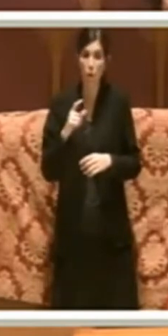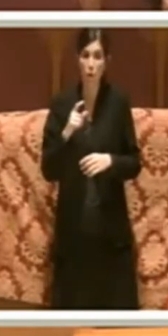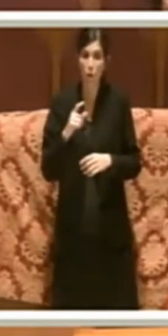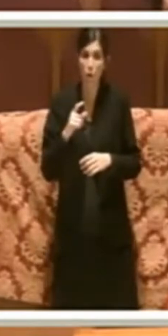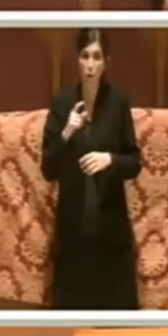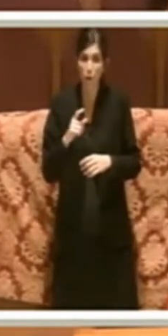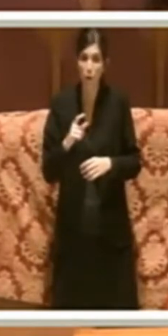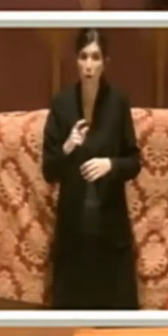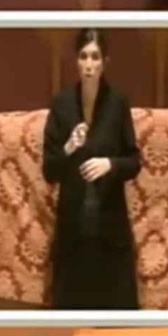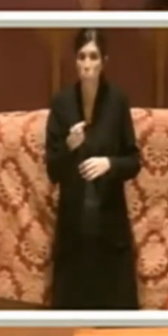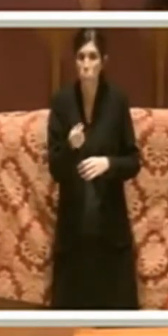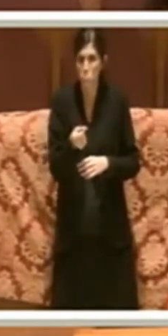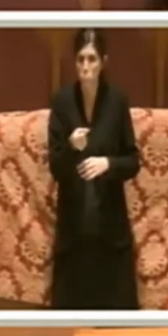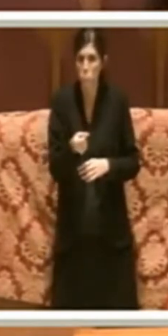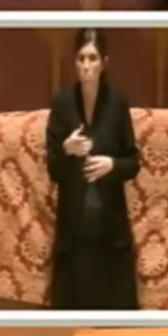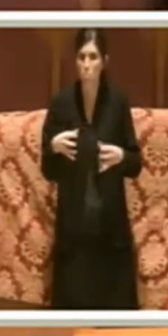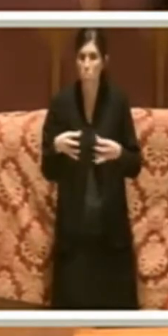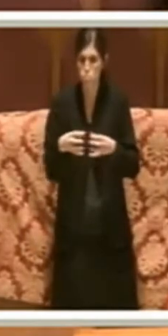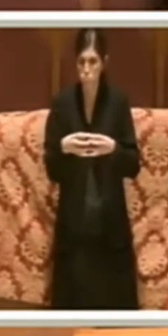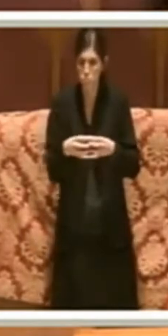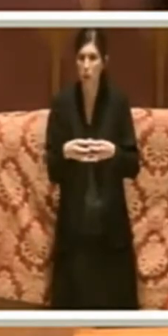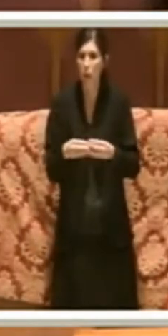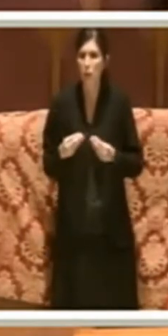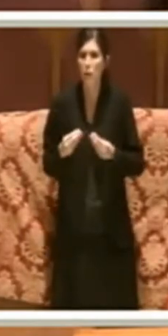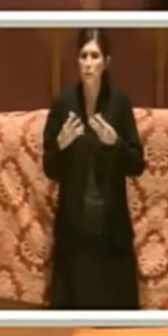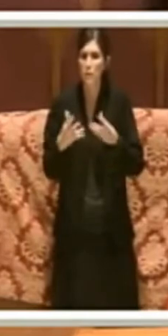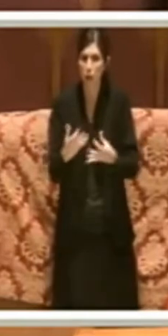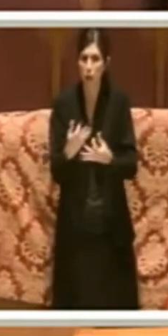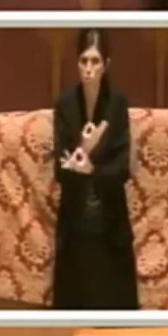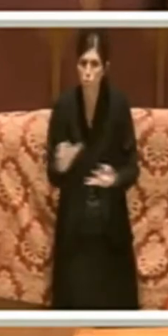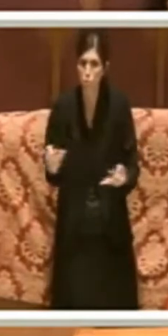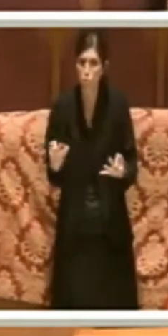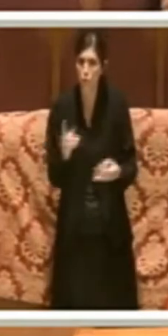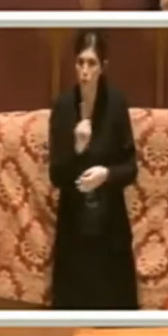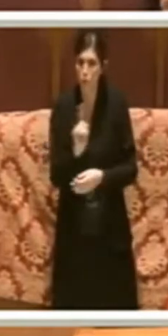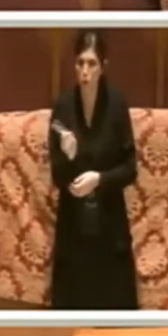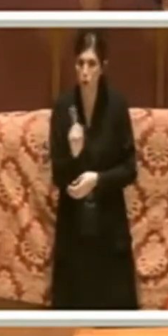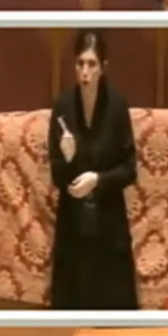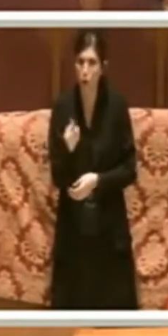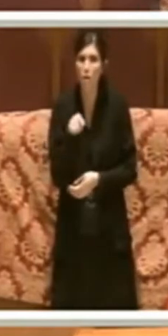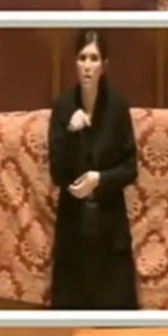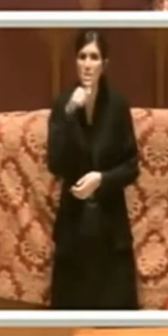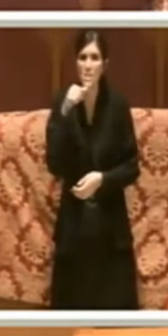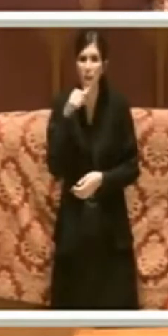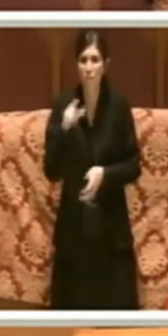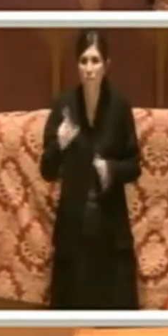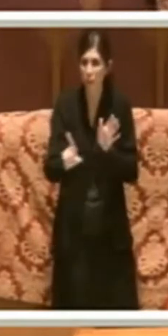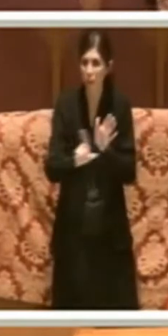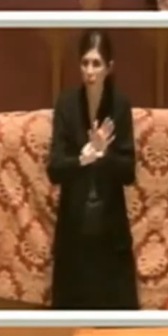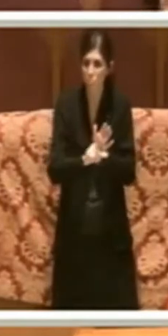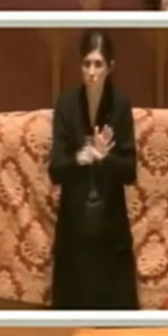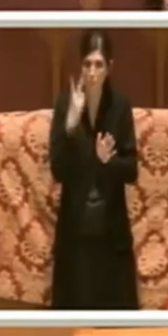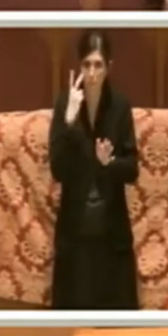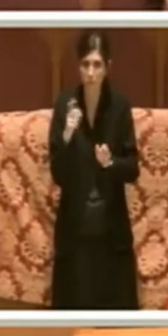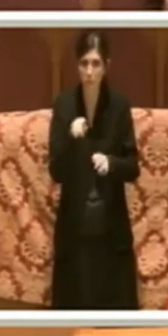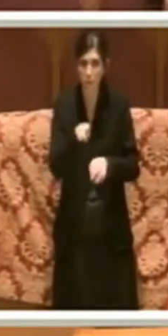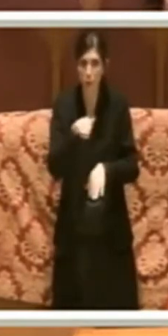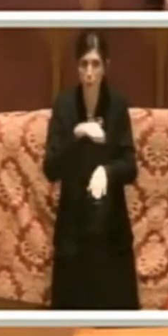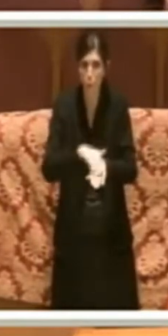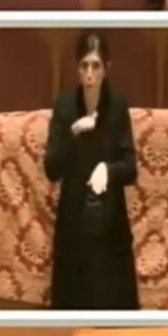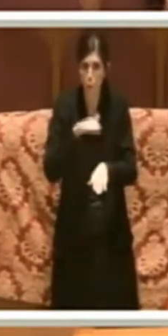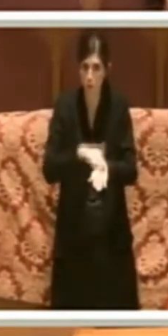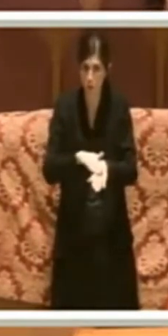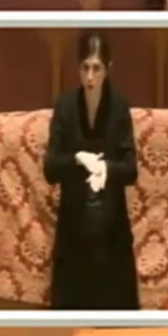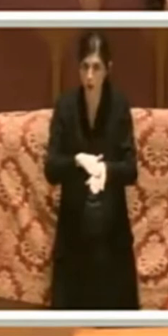non riuscite ad attribuire correttamente, dovete utilizzare quello che la legge prevede, che è la riserva di